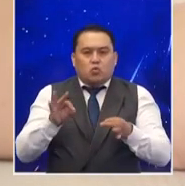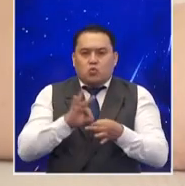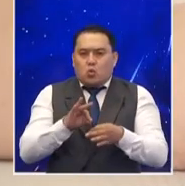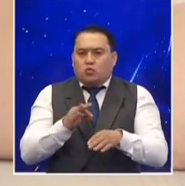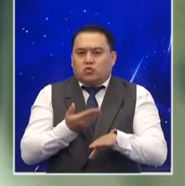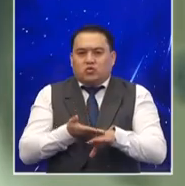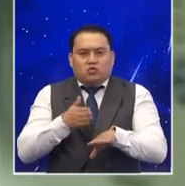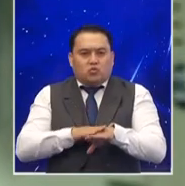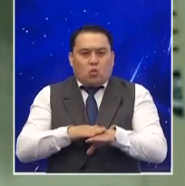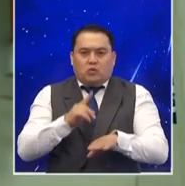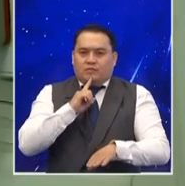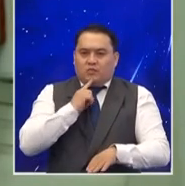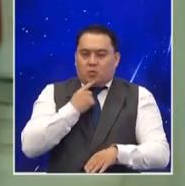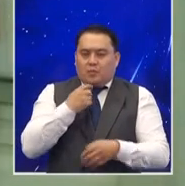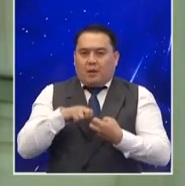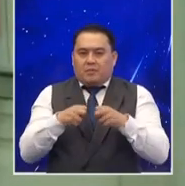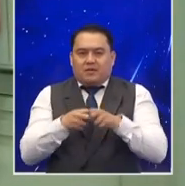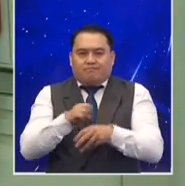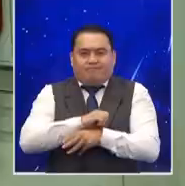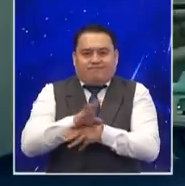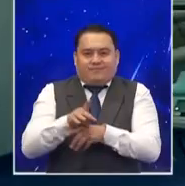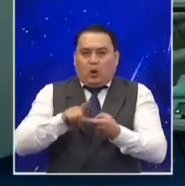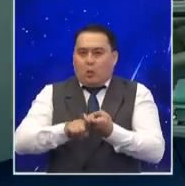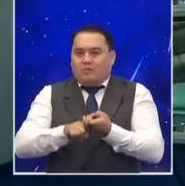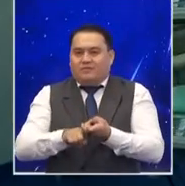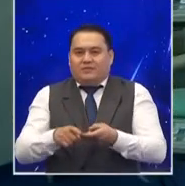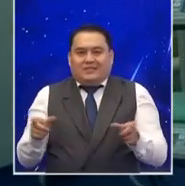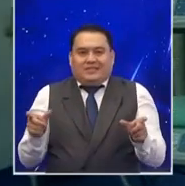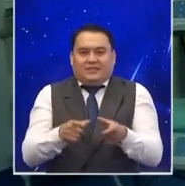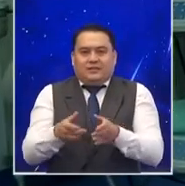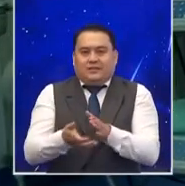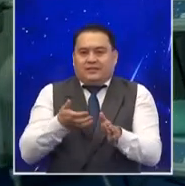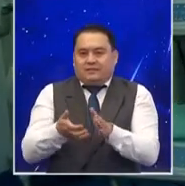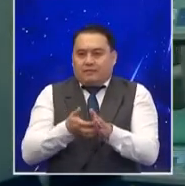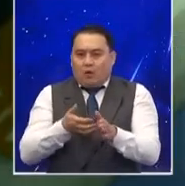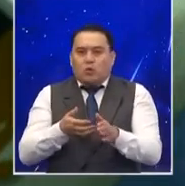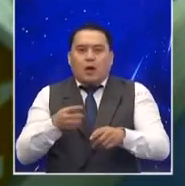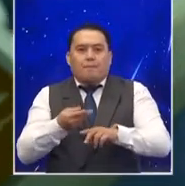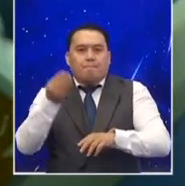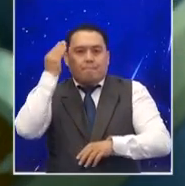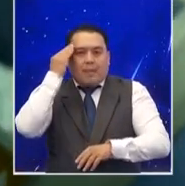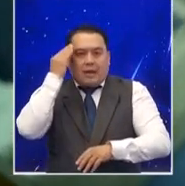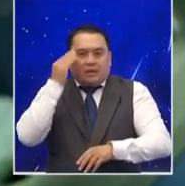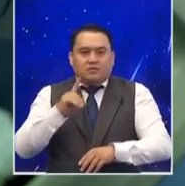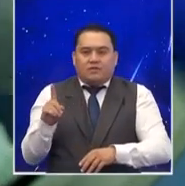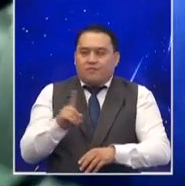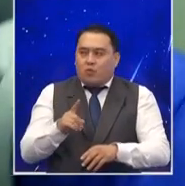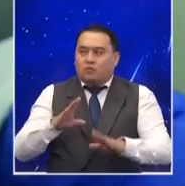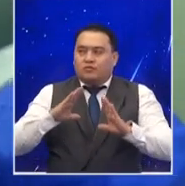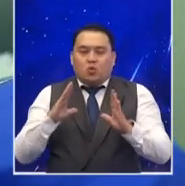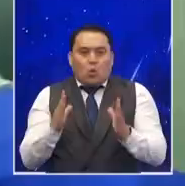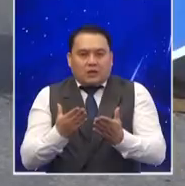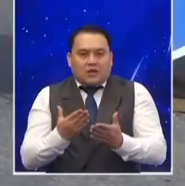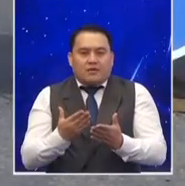драматичным и нестандартным. Из-за всемирной проблемы коронавируса страна погрузилась в кризис. Однако своевременные антикризисные меры помогли выйти из трудной